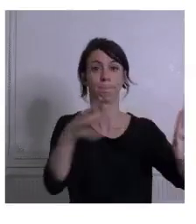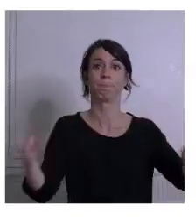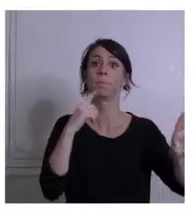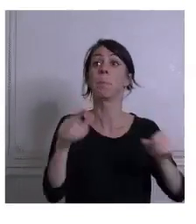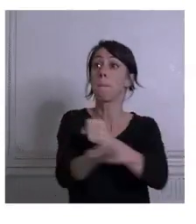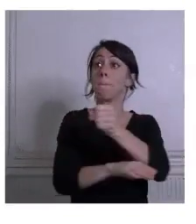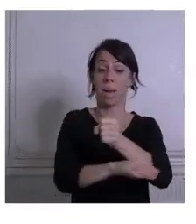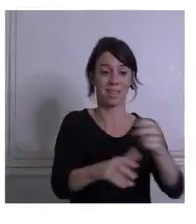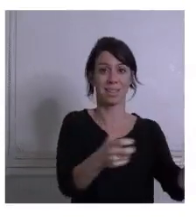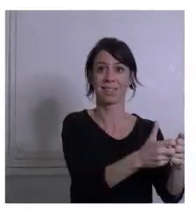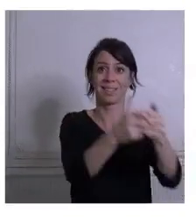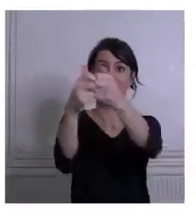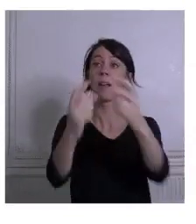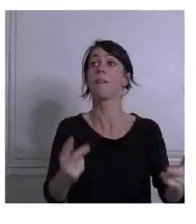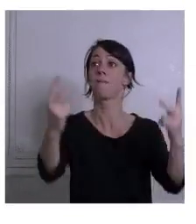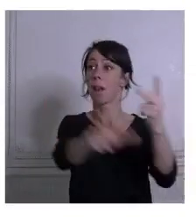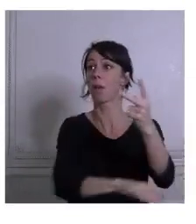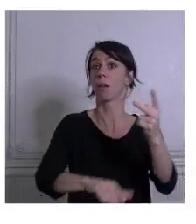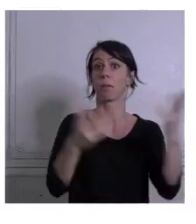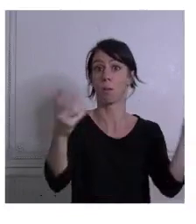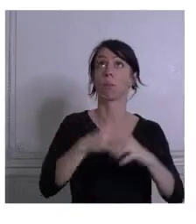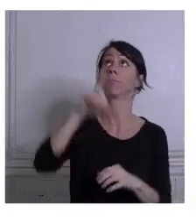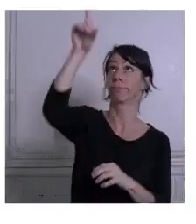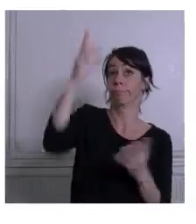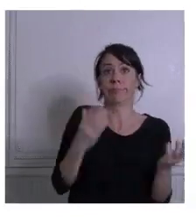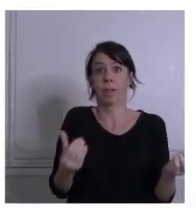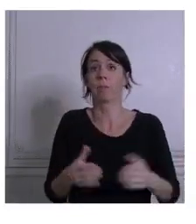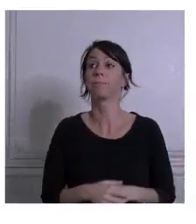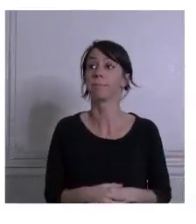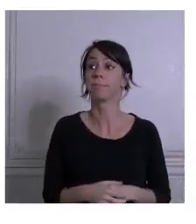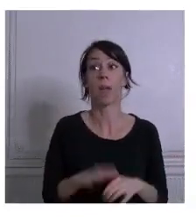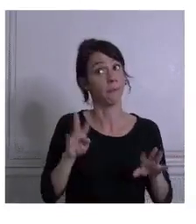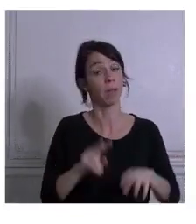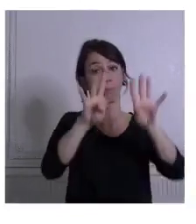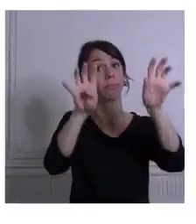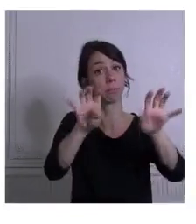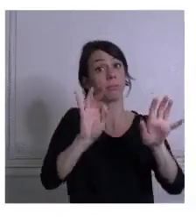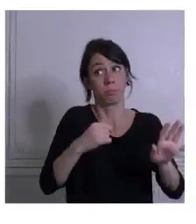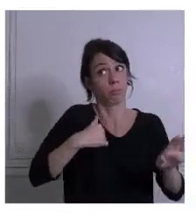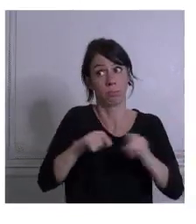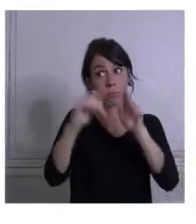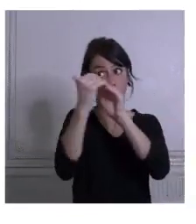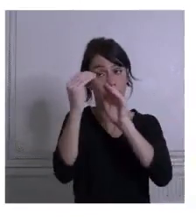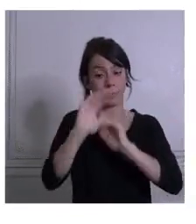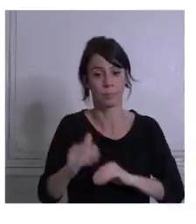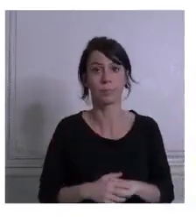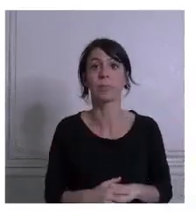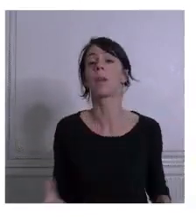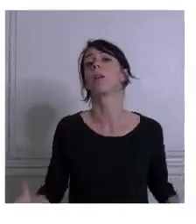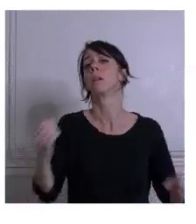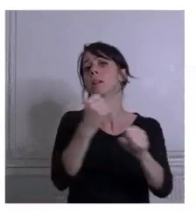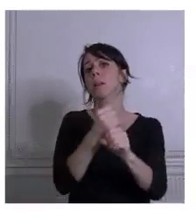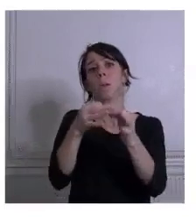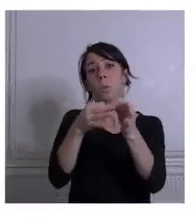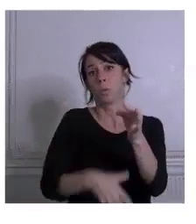dites, madame, Rami, vous avez demandé un audit énergétique. Non, il a déjà été fait, mais on va le remettre à jour, parce que le patrimoine, il